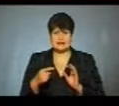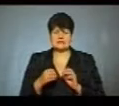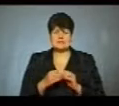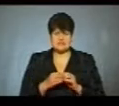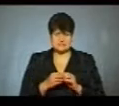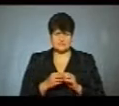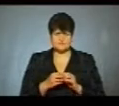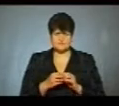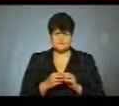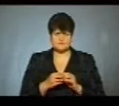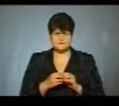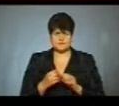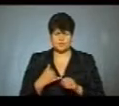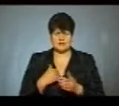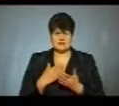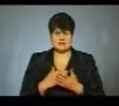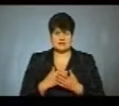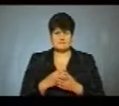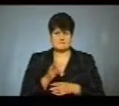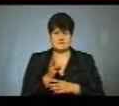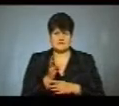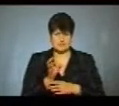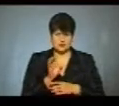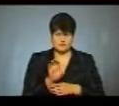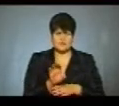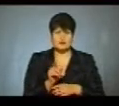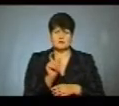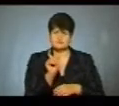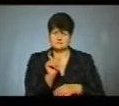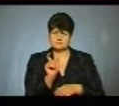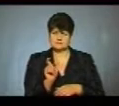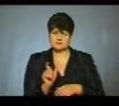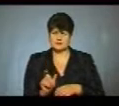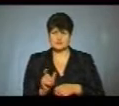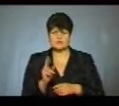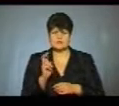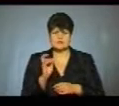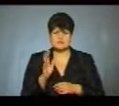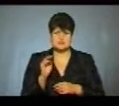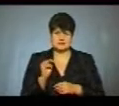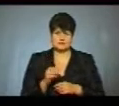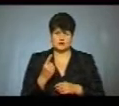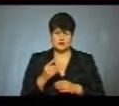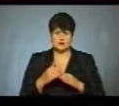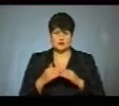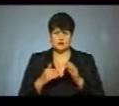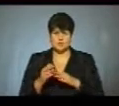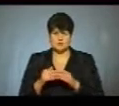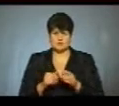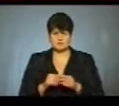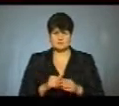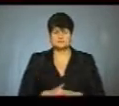2178-10. В нас є відеоматеріал невеличкий, і там основні тези щодо 250 тисяч в одні руки виокремлено, і потім